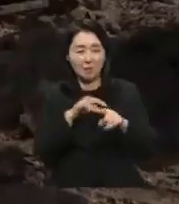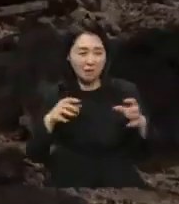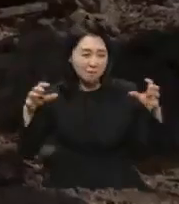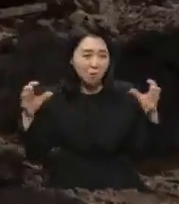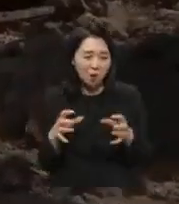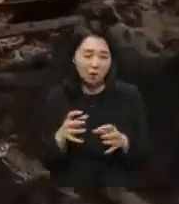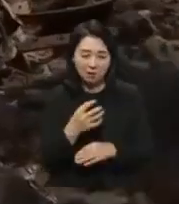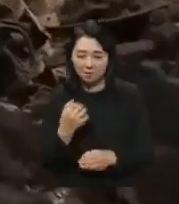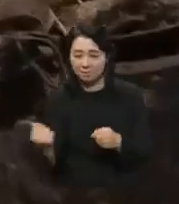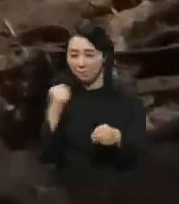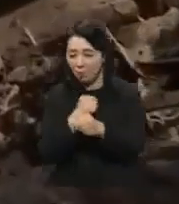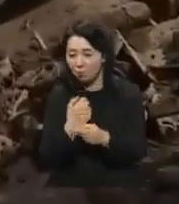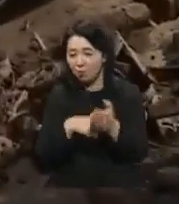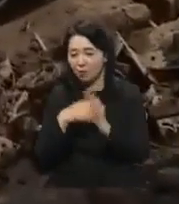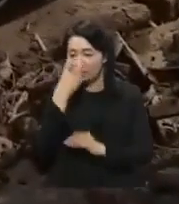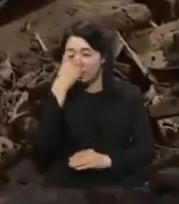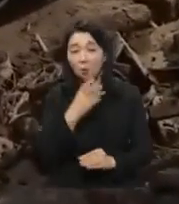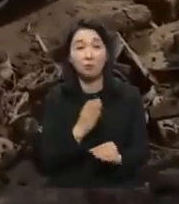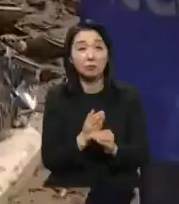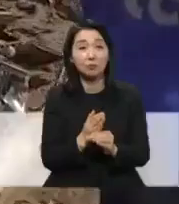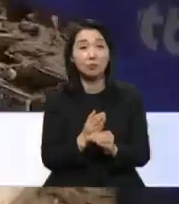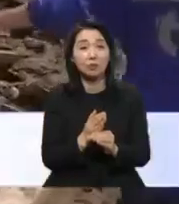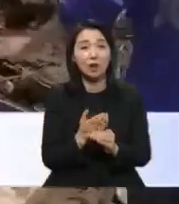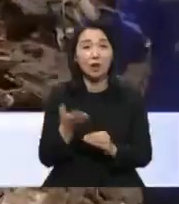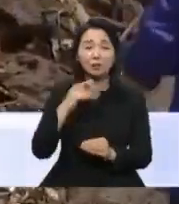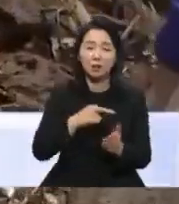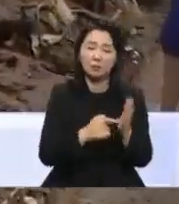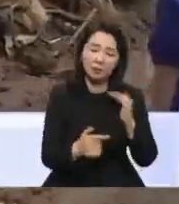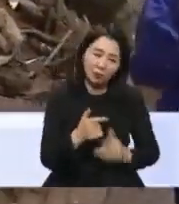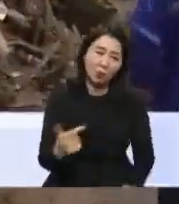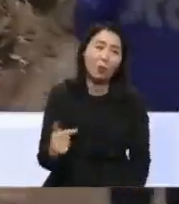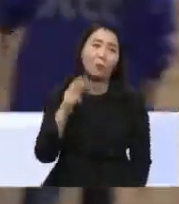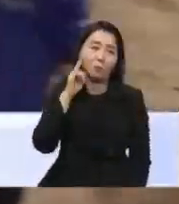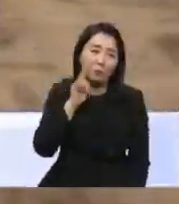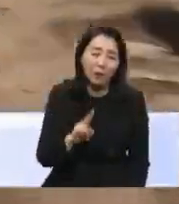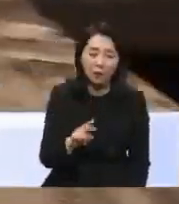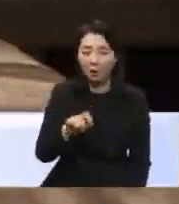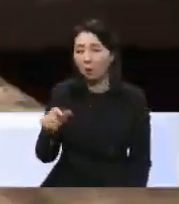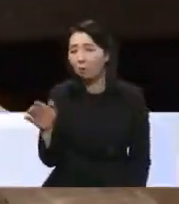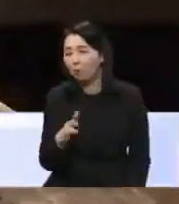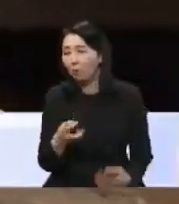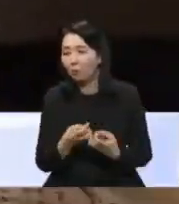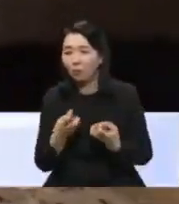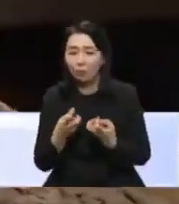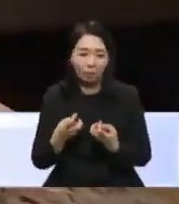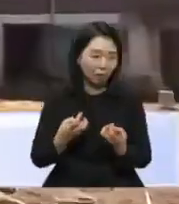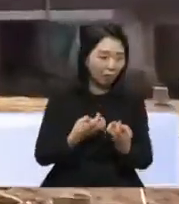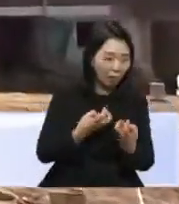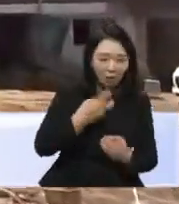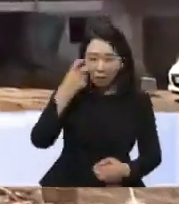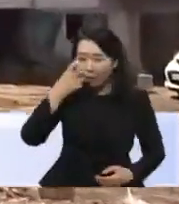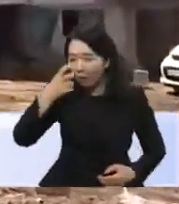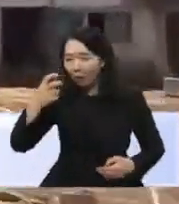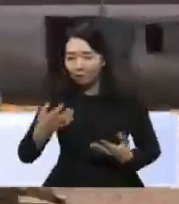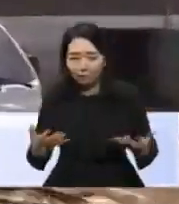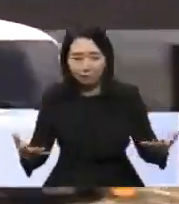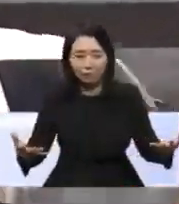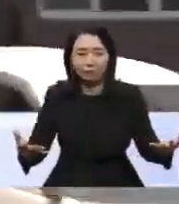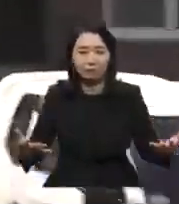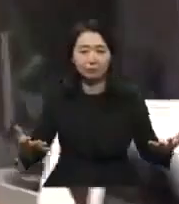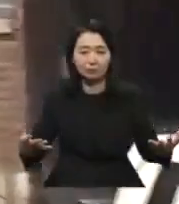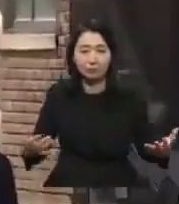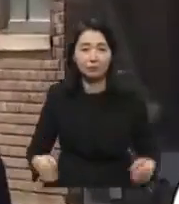모아서 복구 작업에 속도를 냈습니다 하지만 워낙 피해가 커서 어디서부터 어떻게 손을 대야 할지 막막해 했습니다